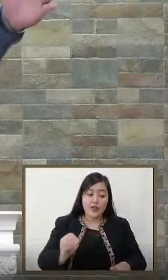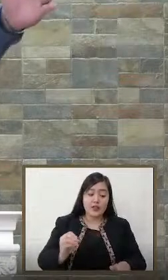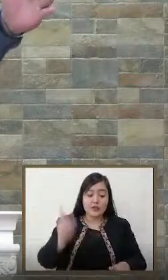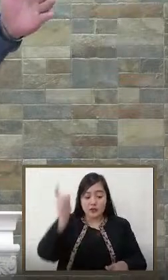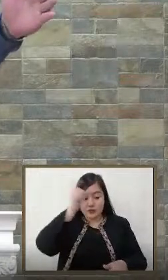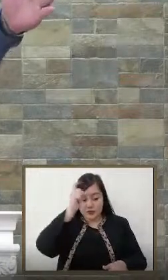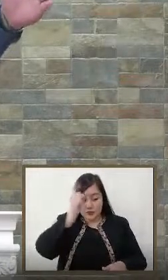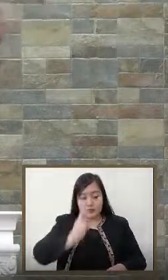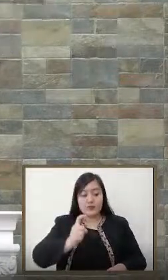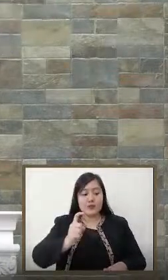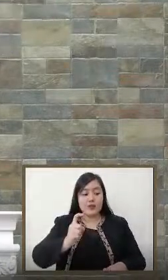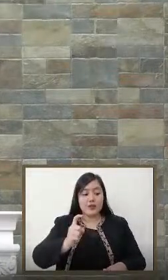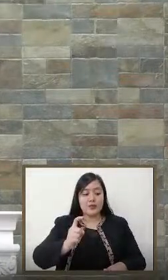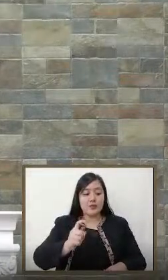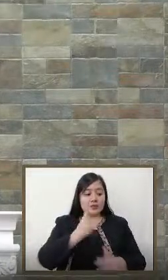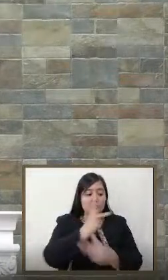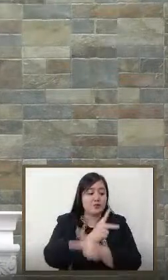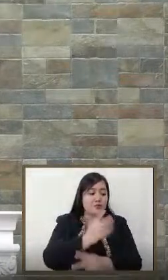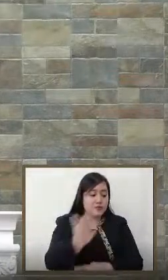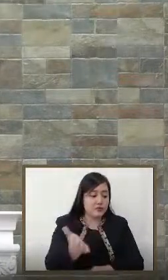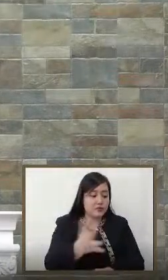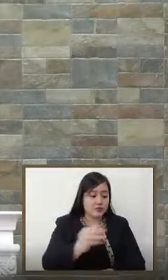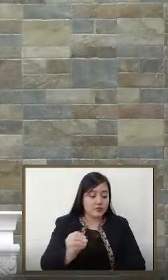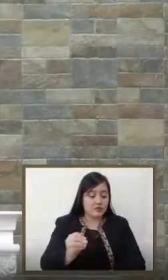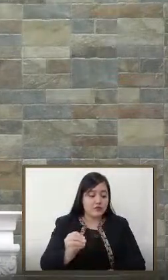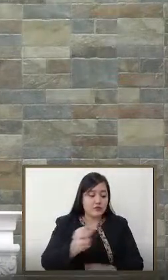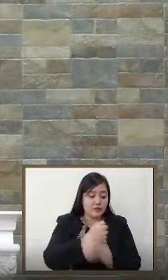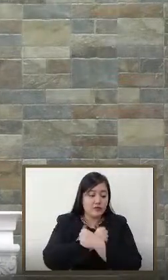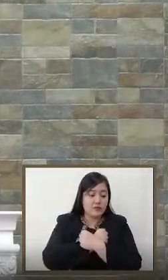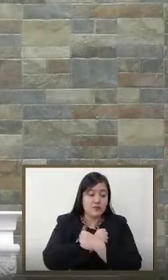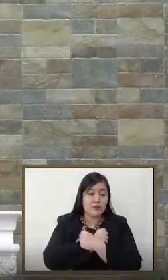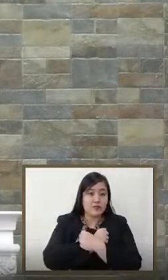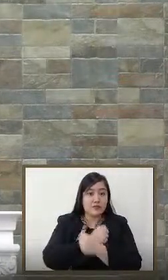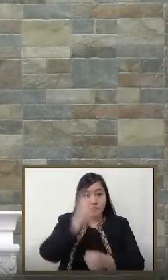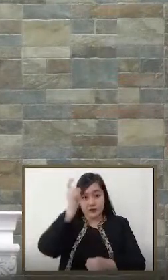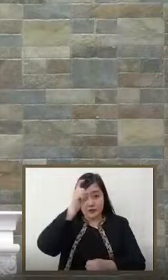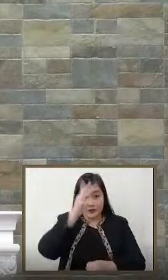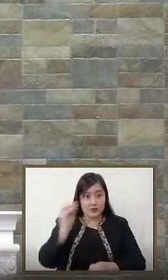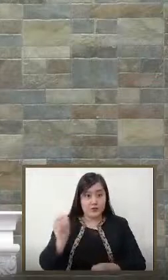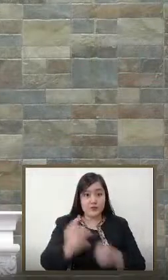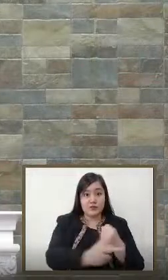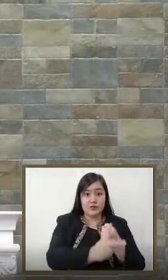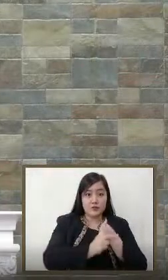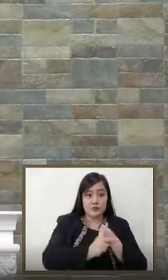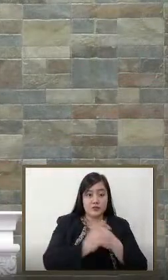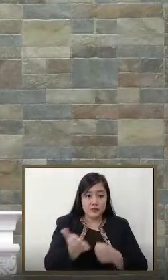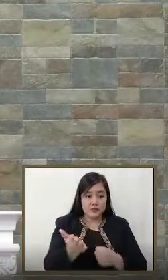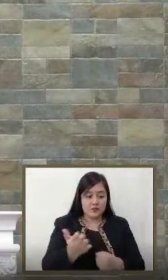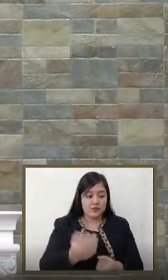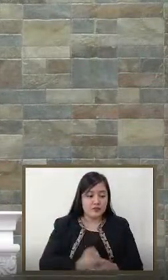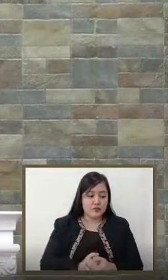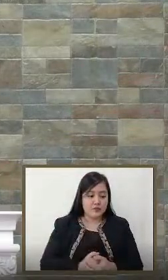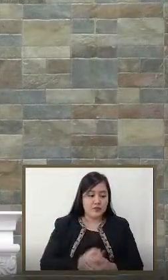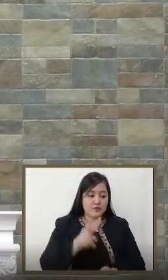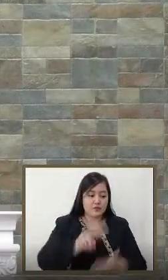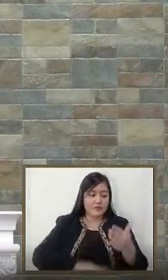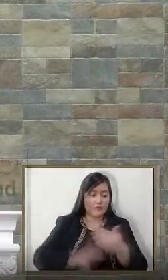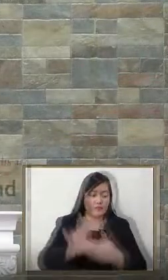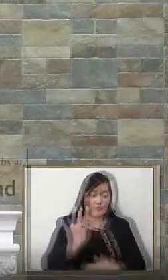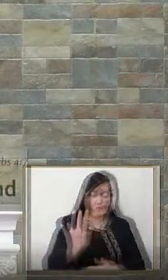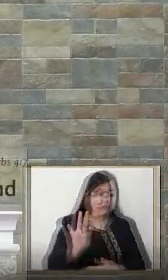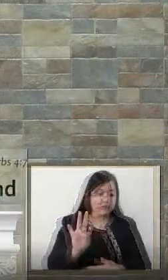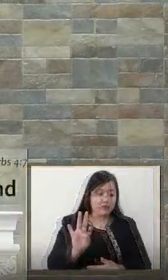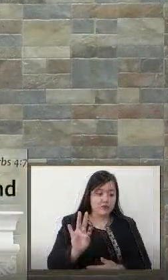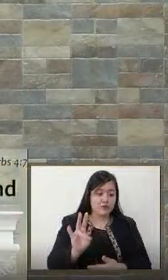Love her, and she shall keep thee. Kapatid, in verse 7, wisdom is